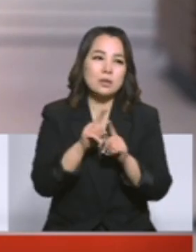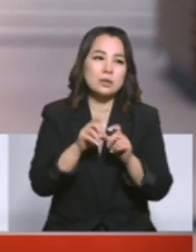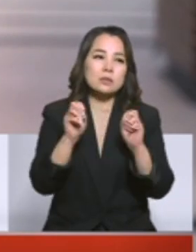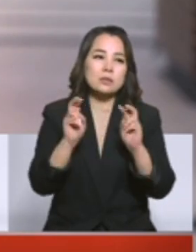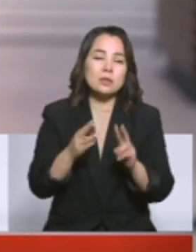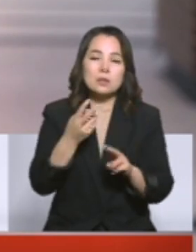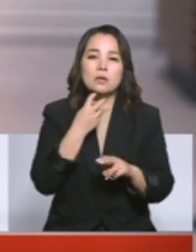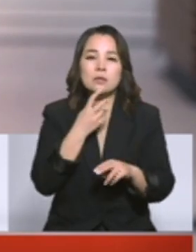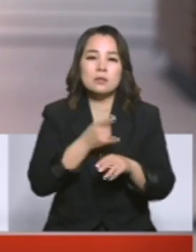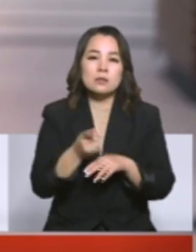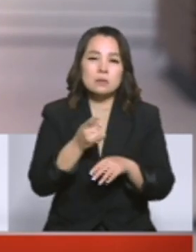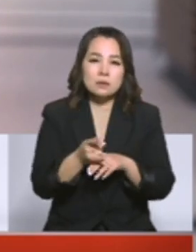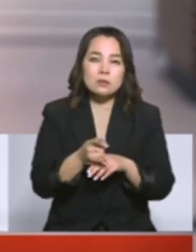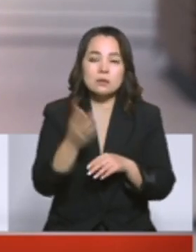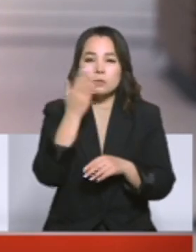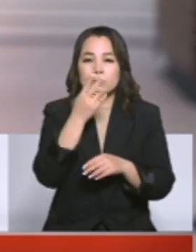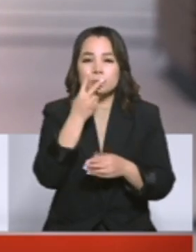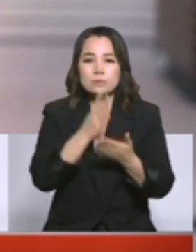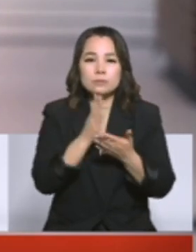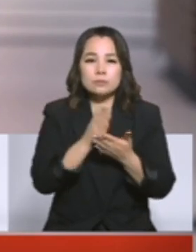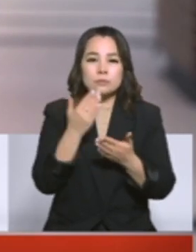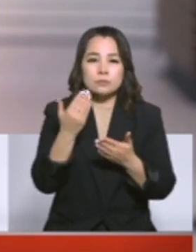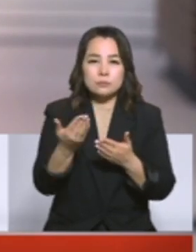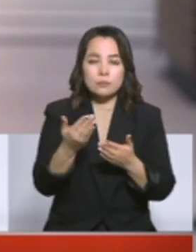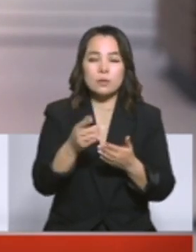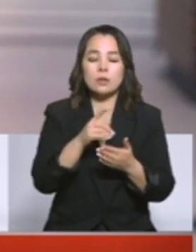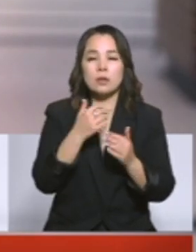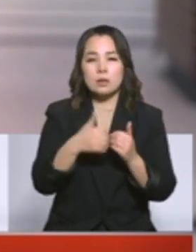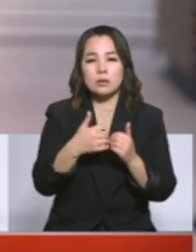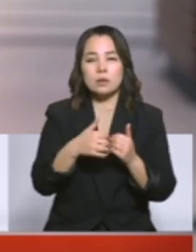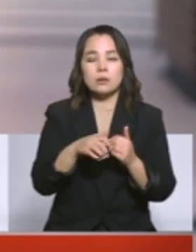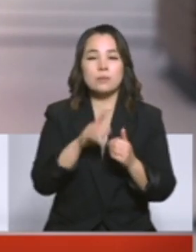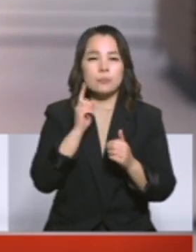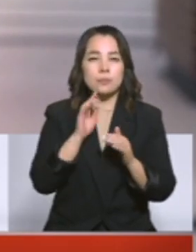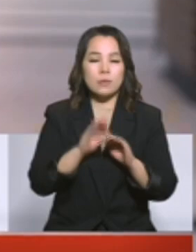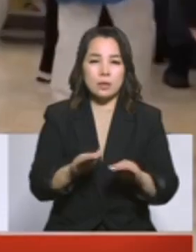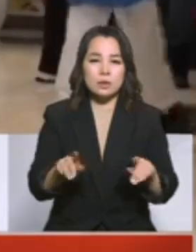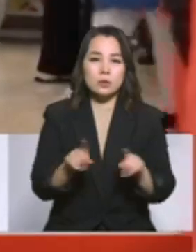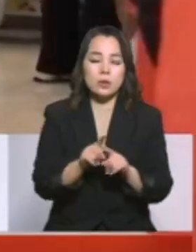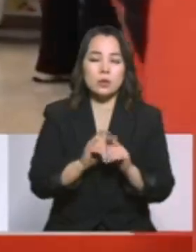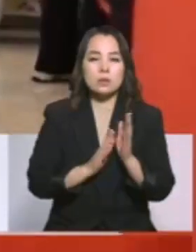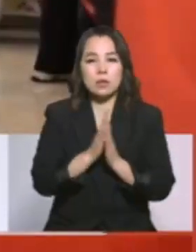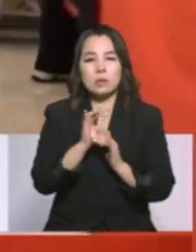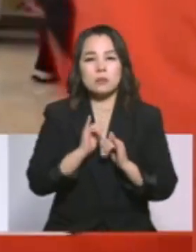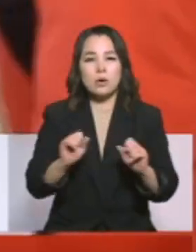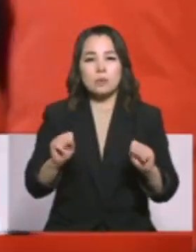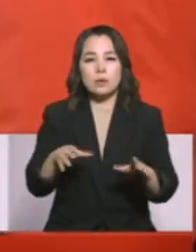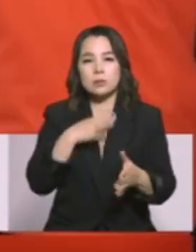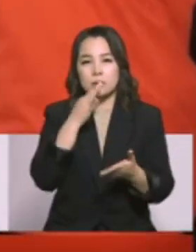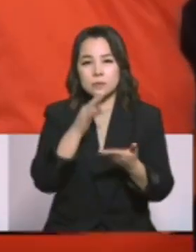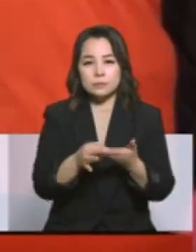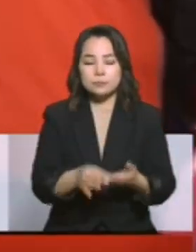арналған комедиялық фильмдер көп болса, жас өспірімдер дами беретін еді.